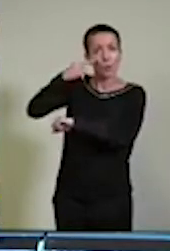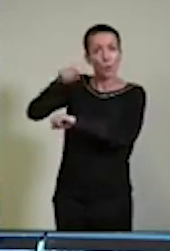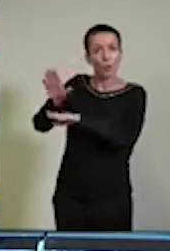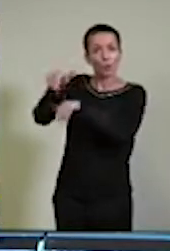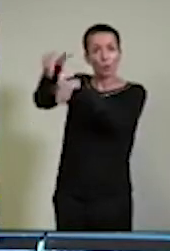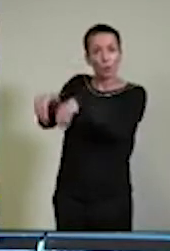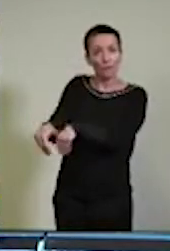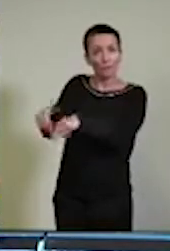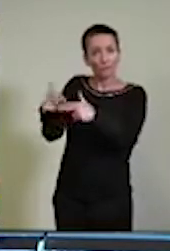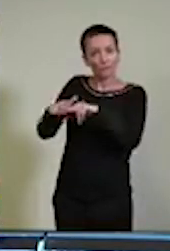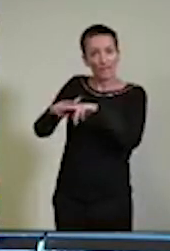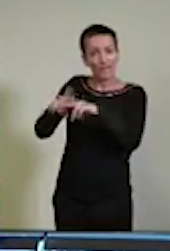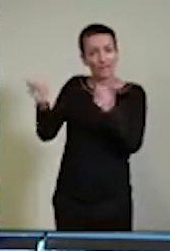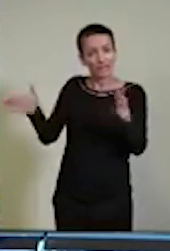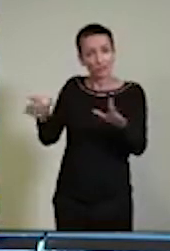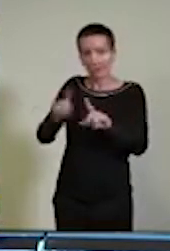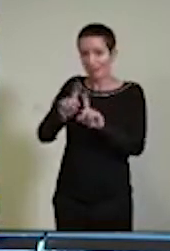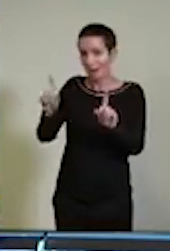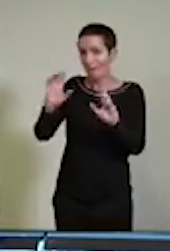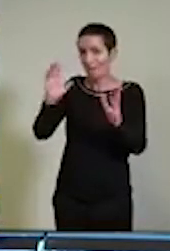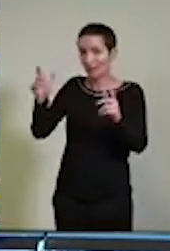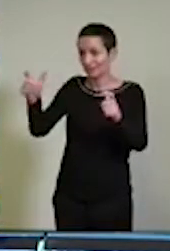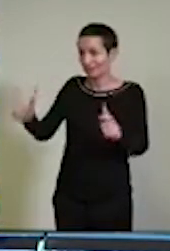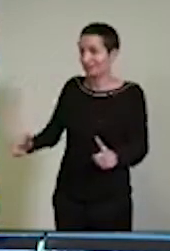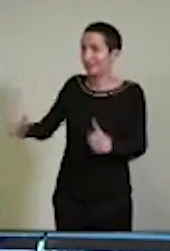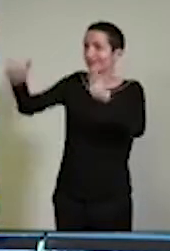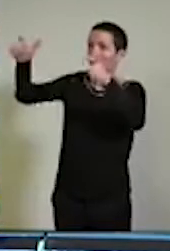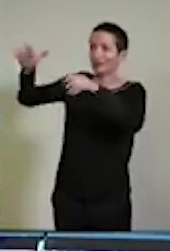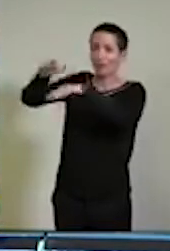Délibération suivante dans la délégation de M. Stéphane Gomeau, c'est la 68.